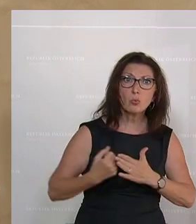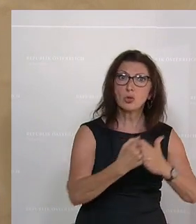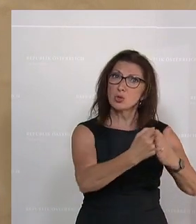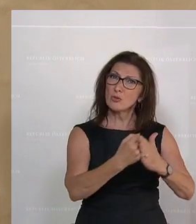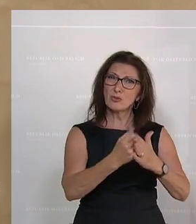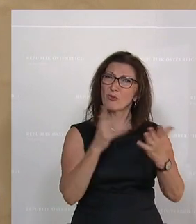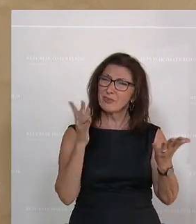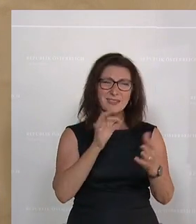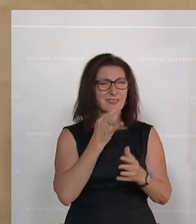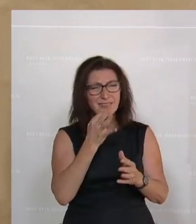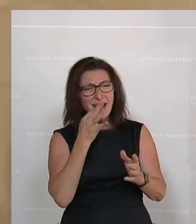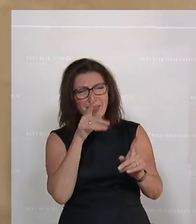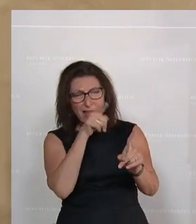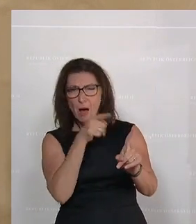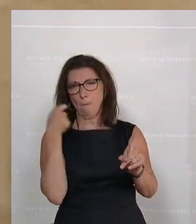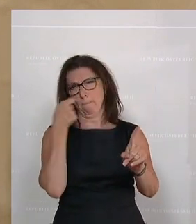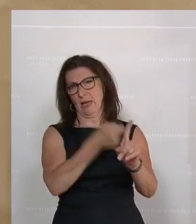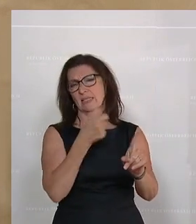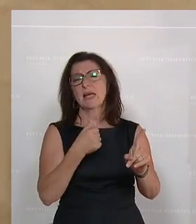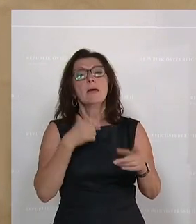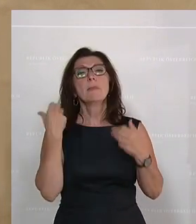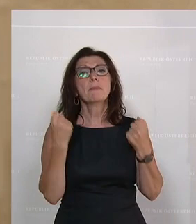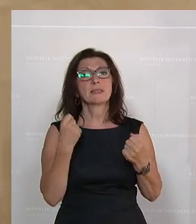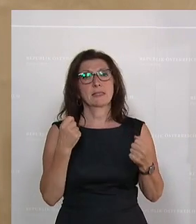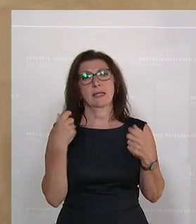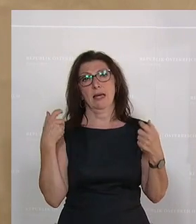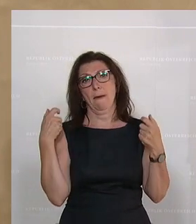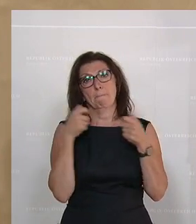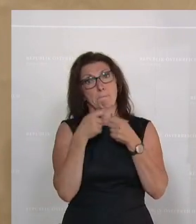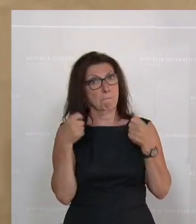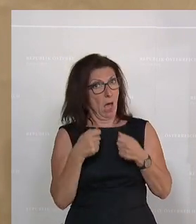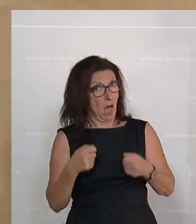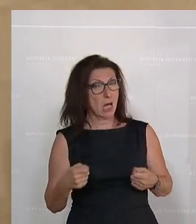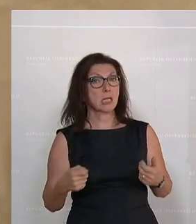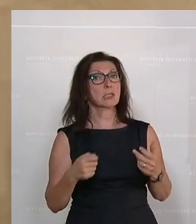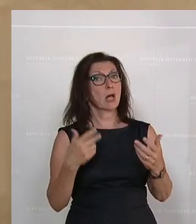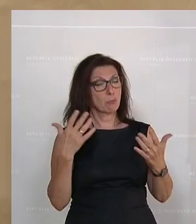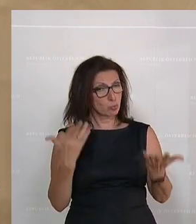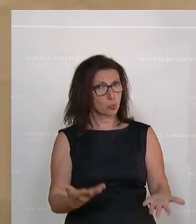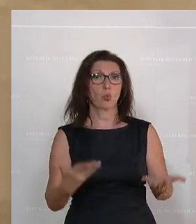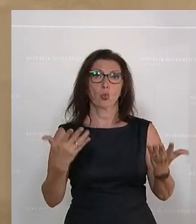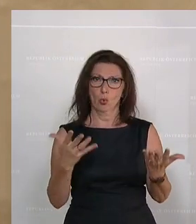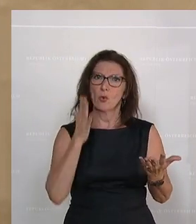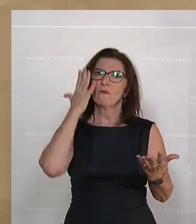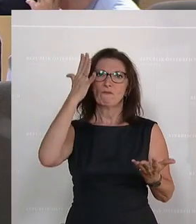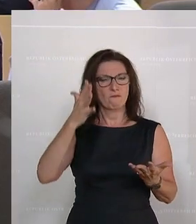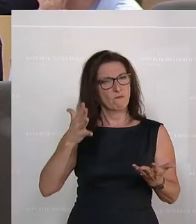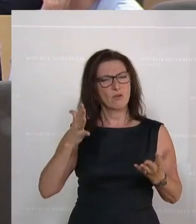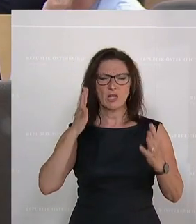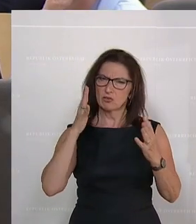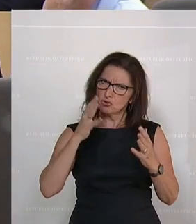ich bin überzeugt davon dass diese maßnahmen uns gut durch die anhaltende krise bringen werden